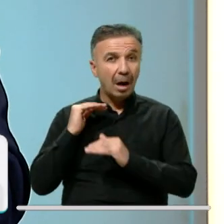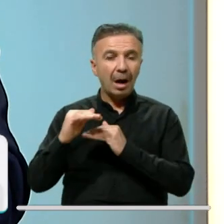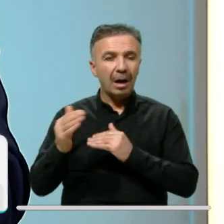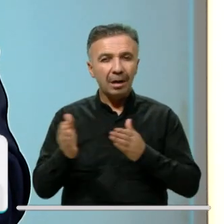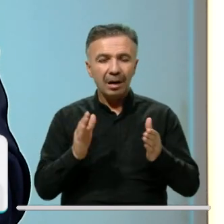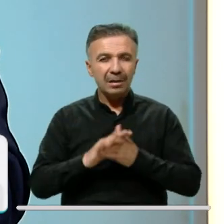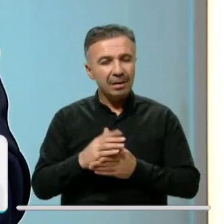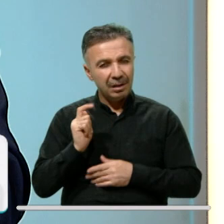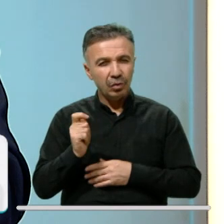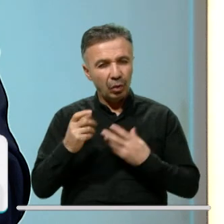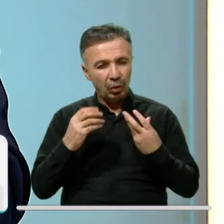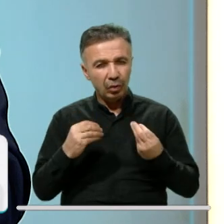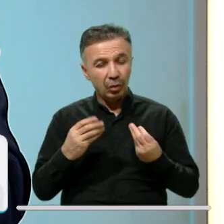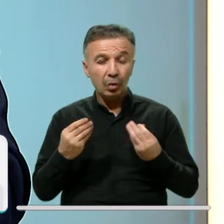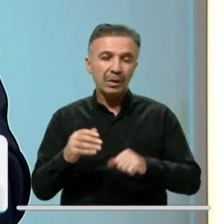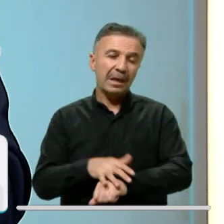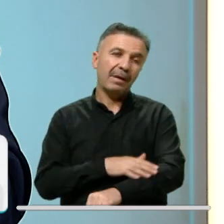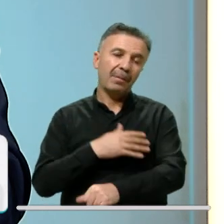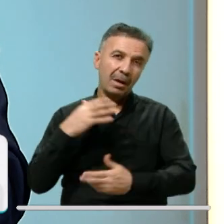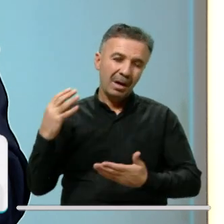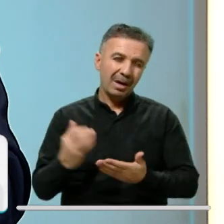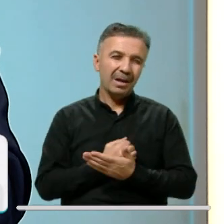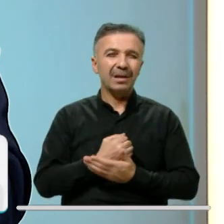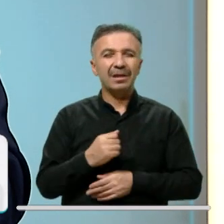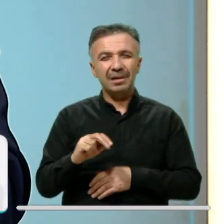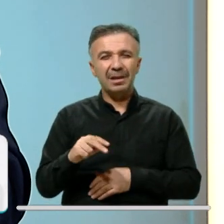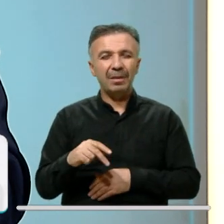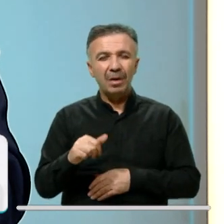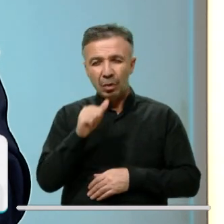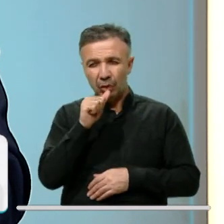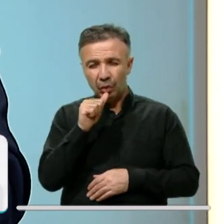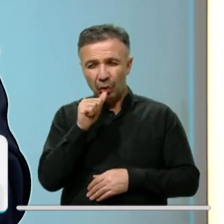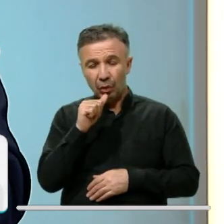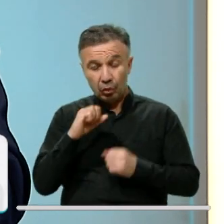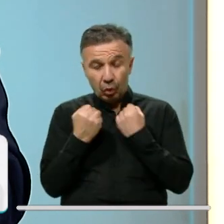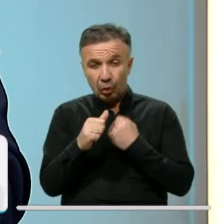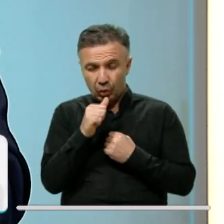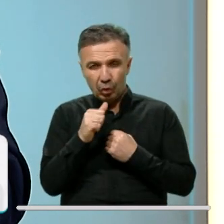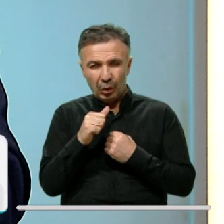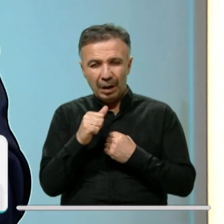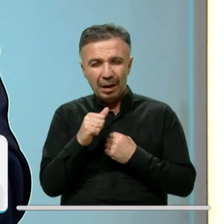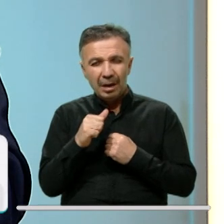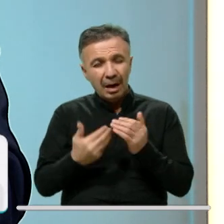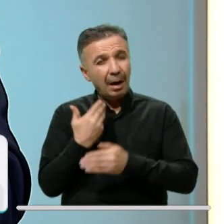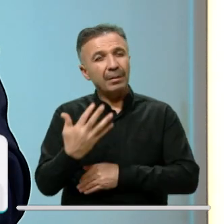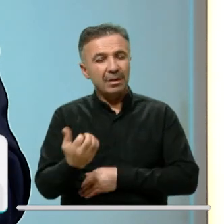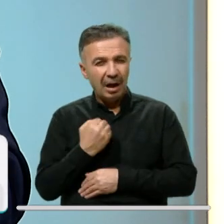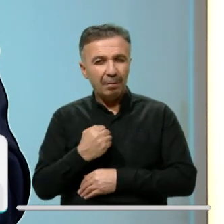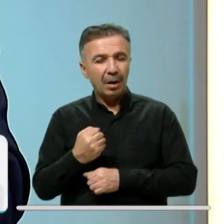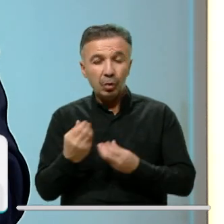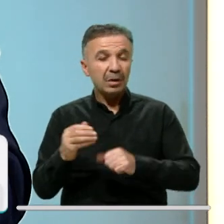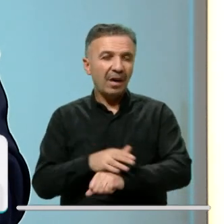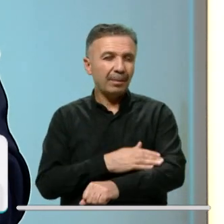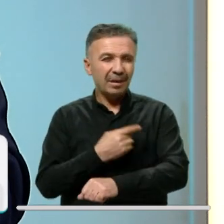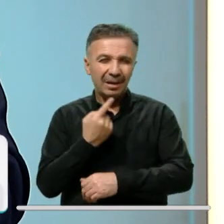kadar meşakkat olursa o kadar daha sevap var gibi soğuk suyla abdest almak daha sevaptır diye bir anlayış kesinlikle doğru